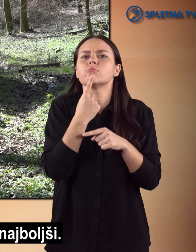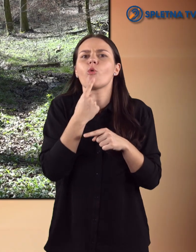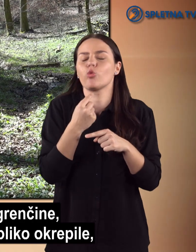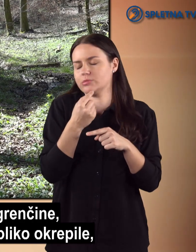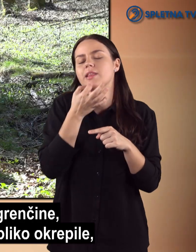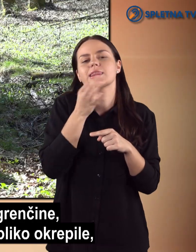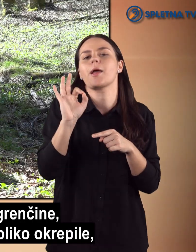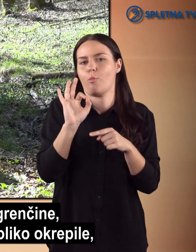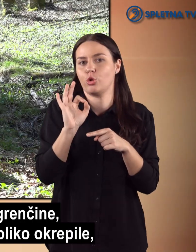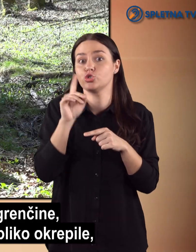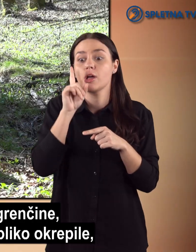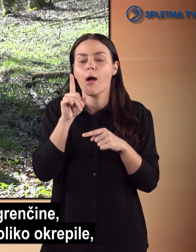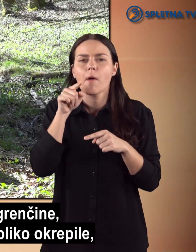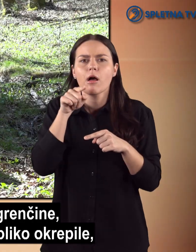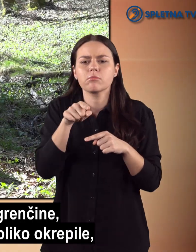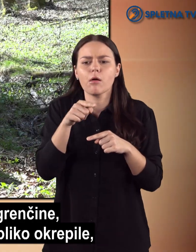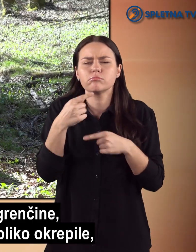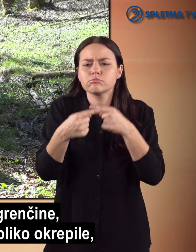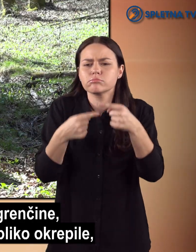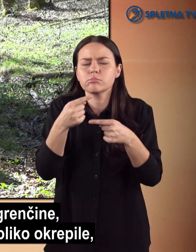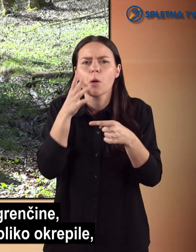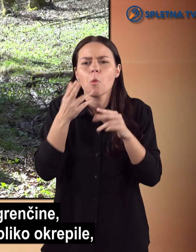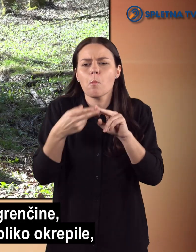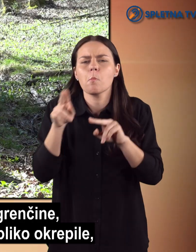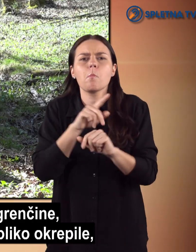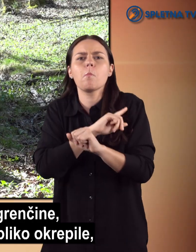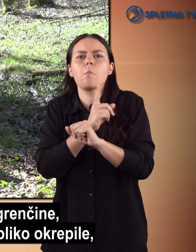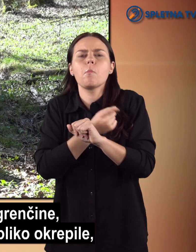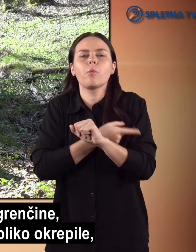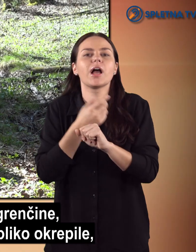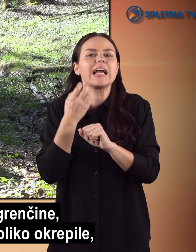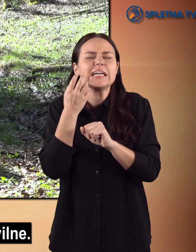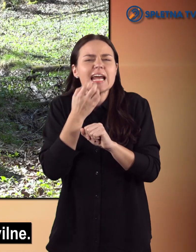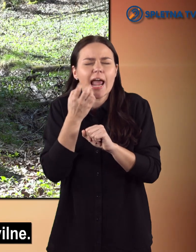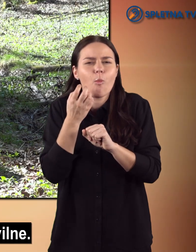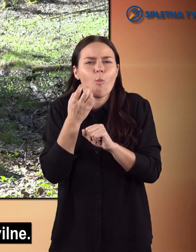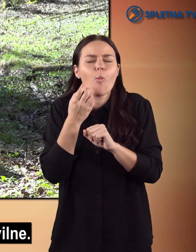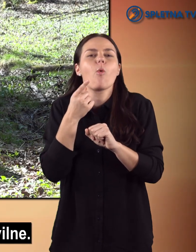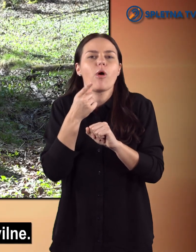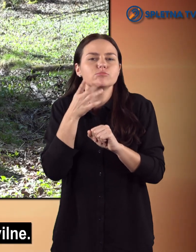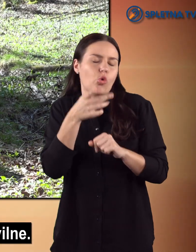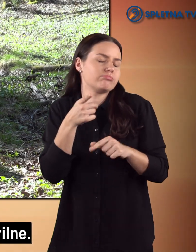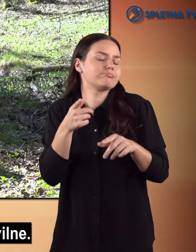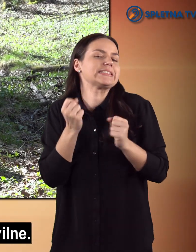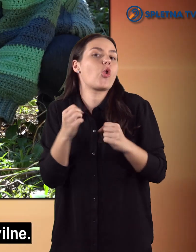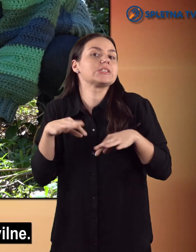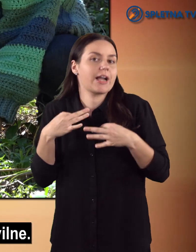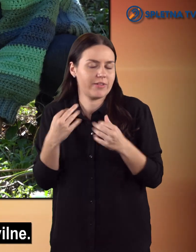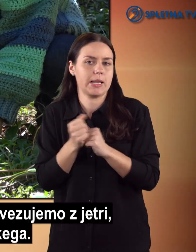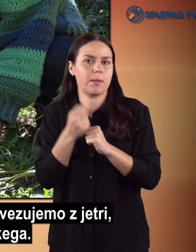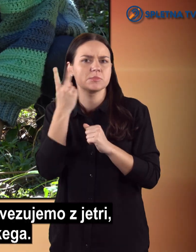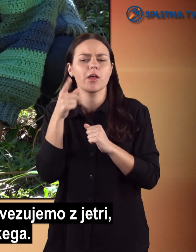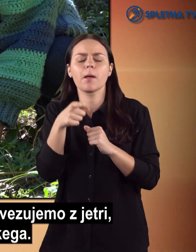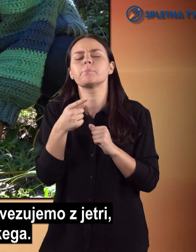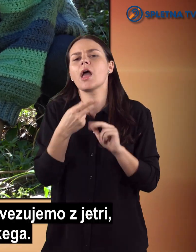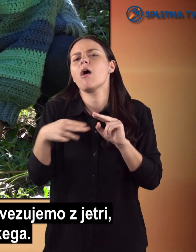najboljši, ampak ravno te grenčine, ki se bojo potem nekoliko okrepile, so zelo zdravilne. Seveda ga